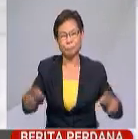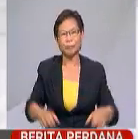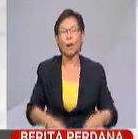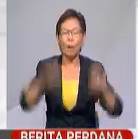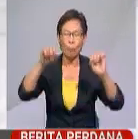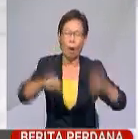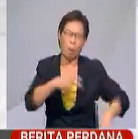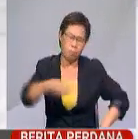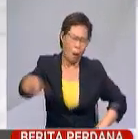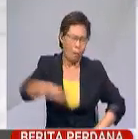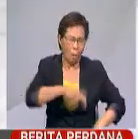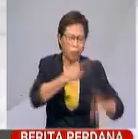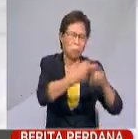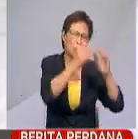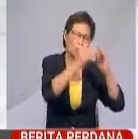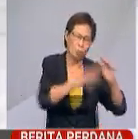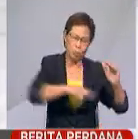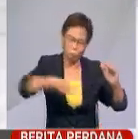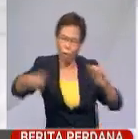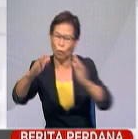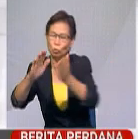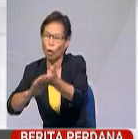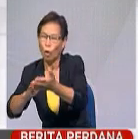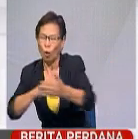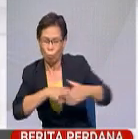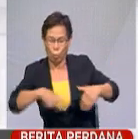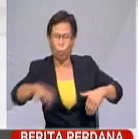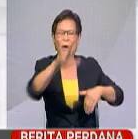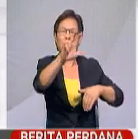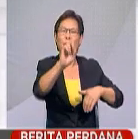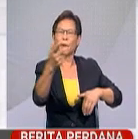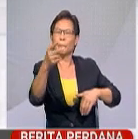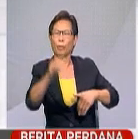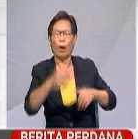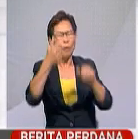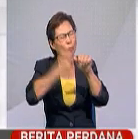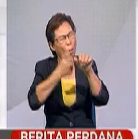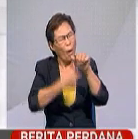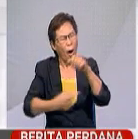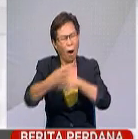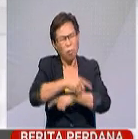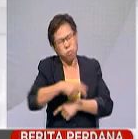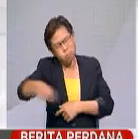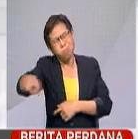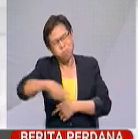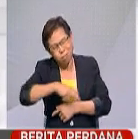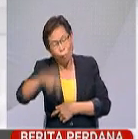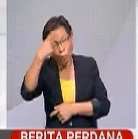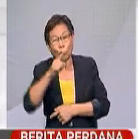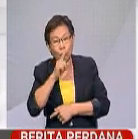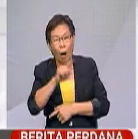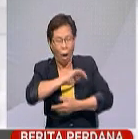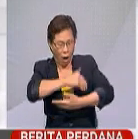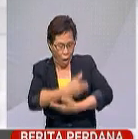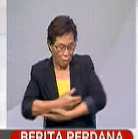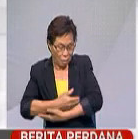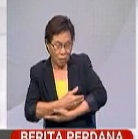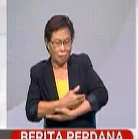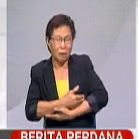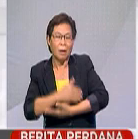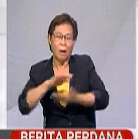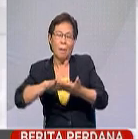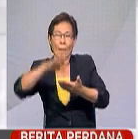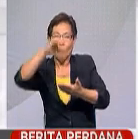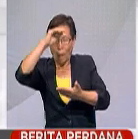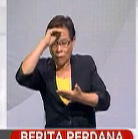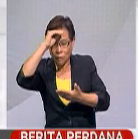Sanggup berulang-alik dari rumah ke sekolah lebih 30 km sehari demi memastikan anak mendapat pendidikan